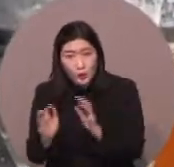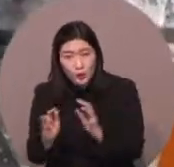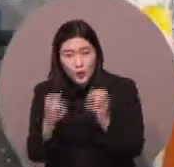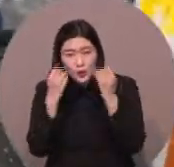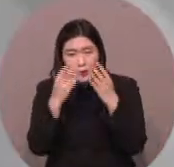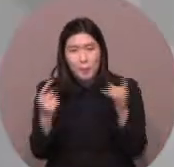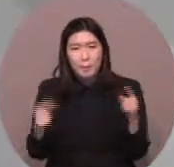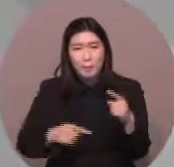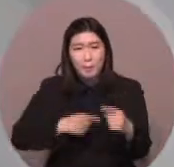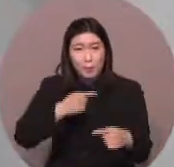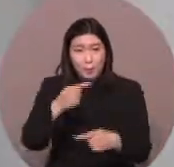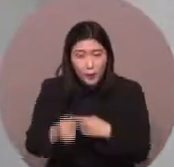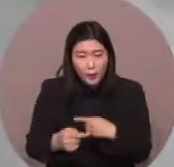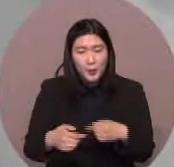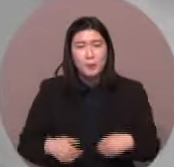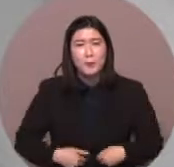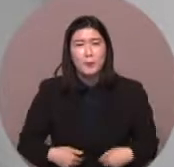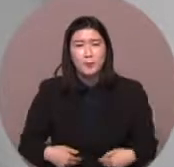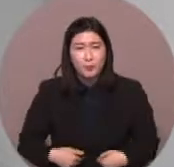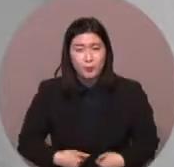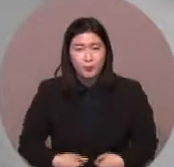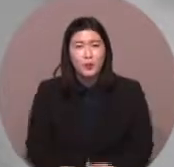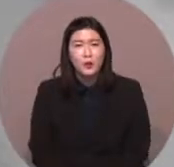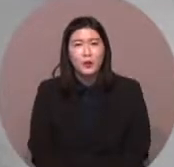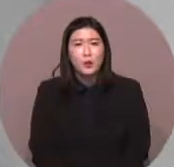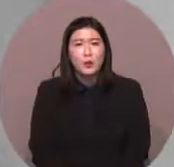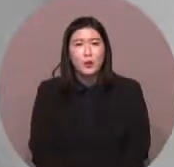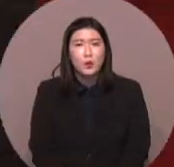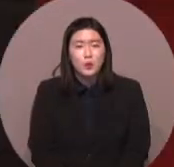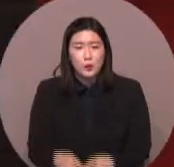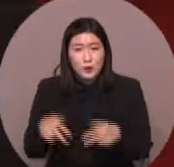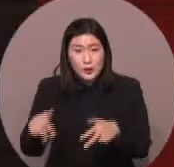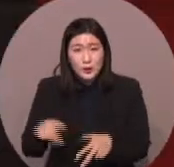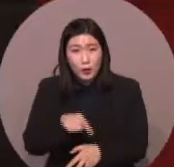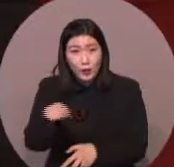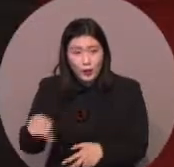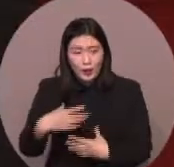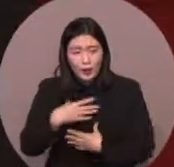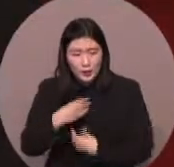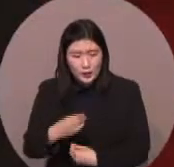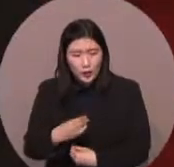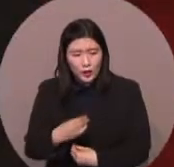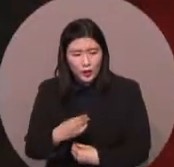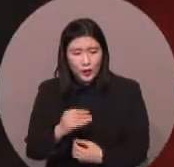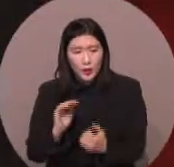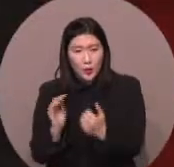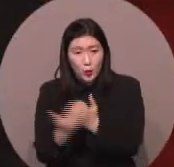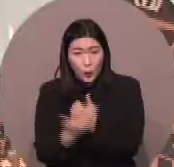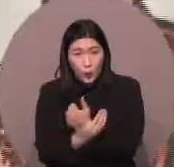정부의 정책 변화가 주목되는 가운데 노동자들의 실질적인